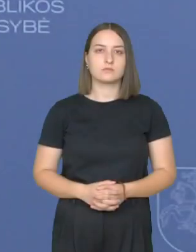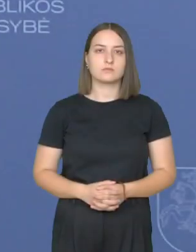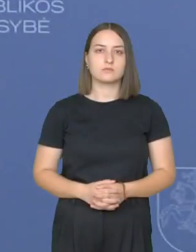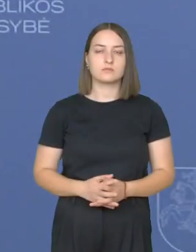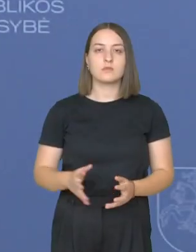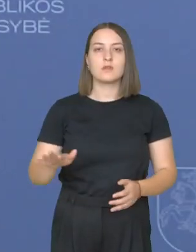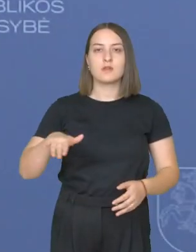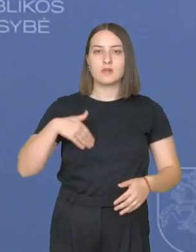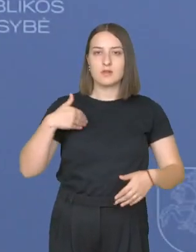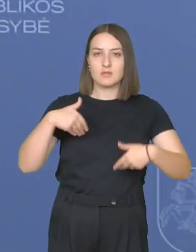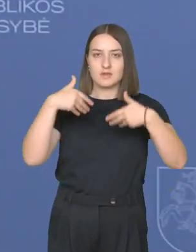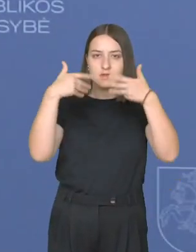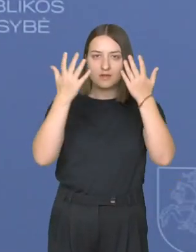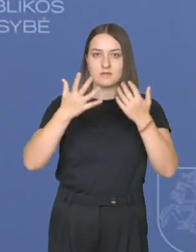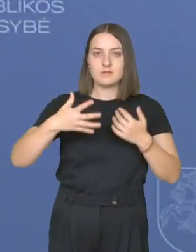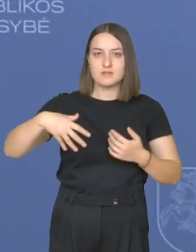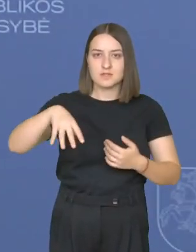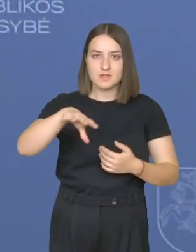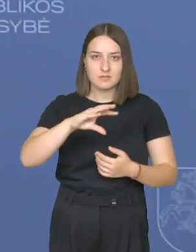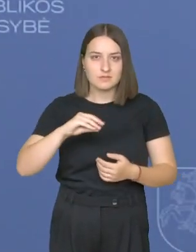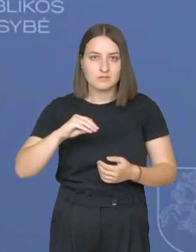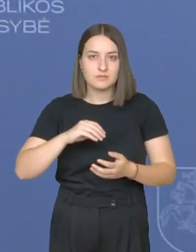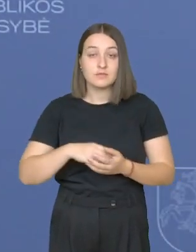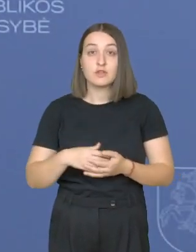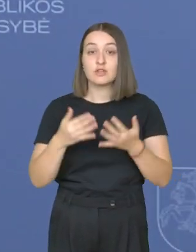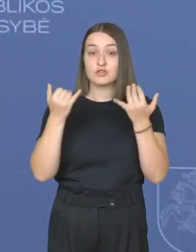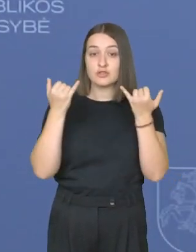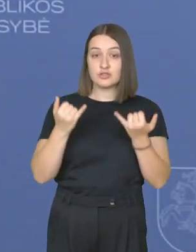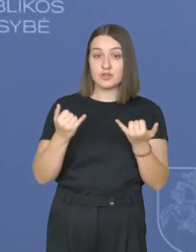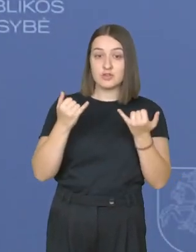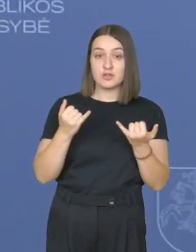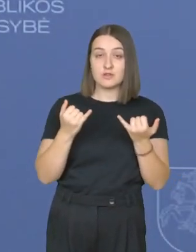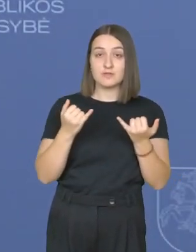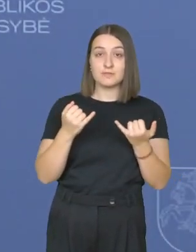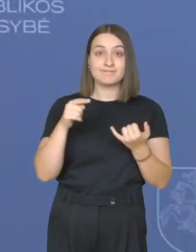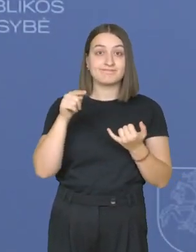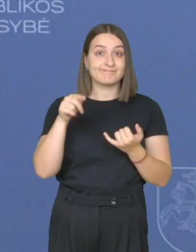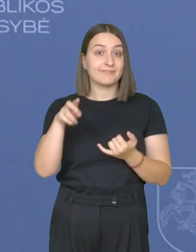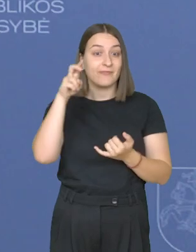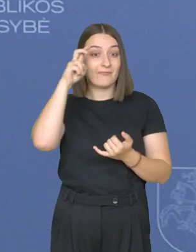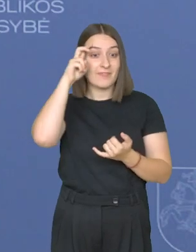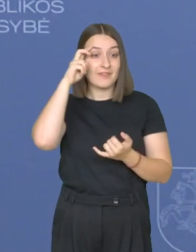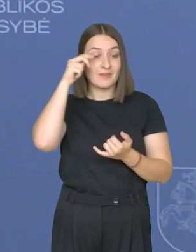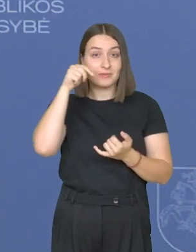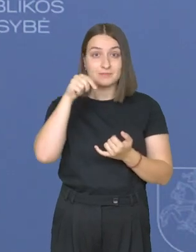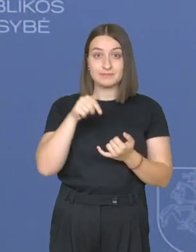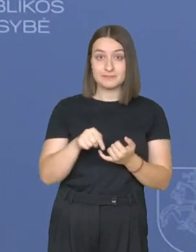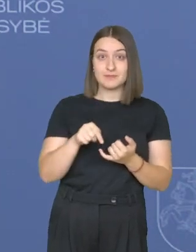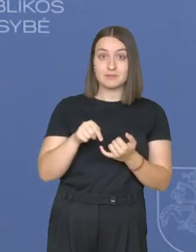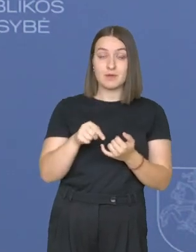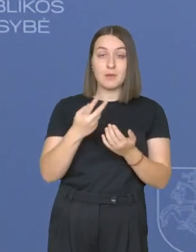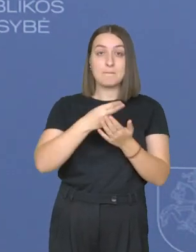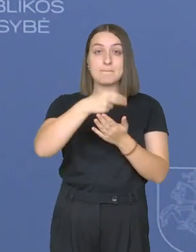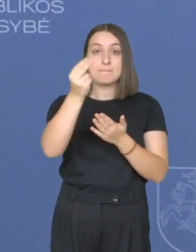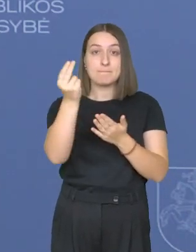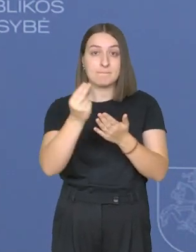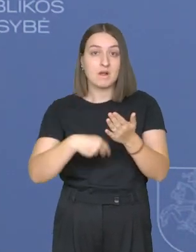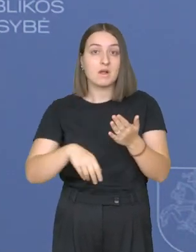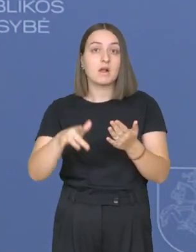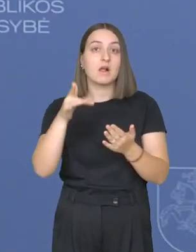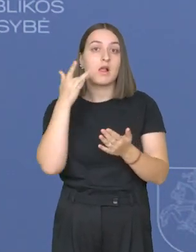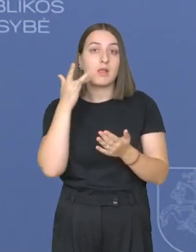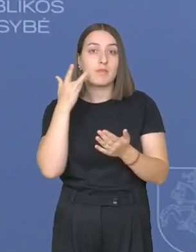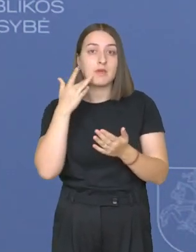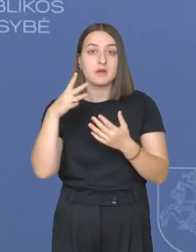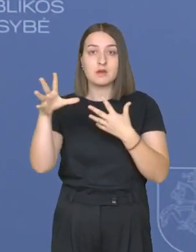laba diena visiems šiandien vyriausybėje pasirašomas bendradarbiavimo memorandumas su jungtinių amerikos valstijų